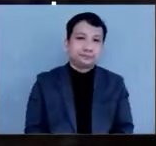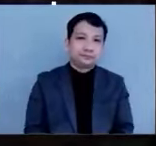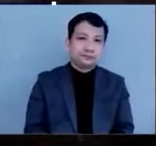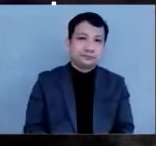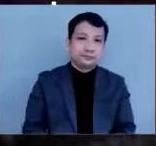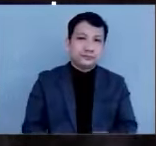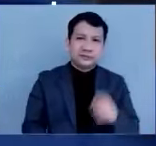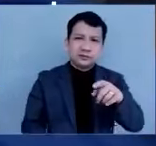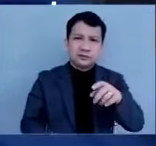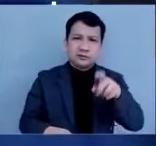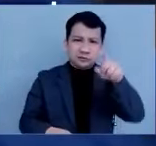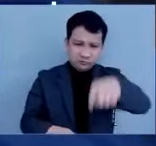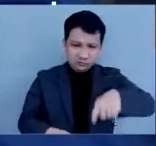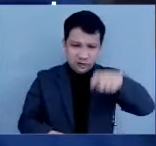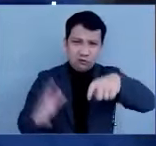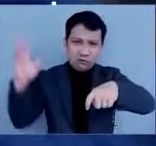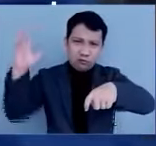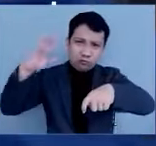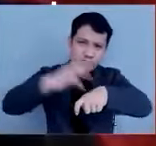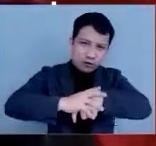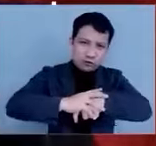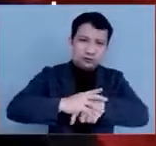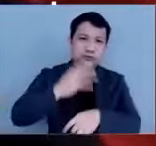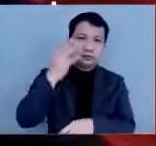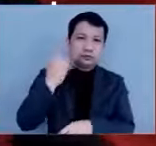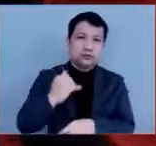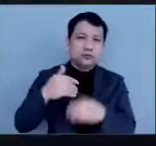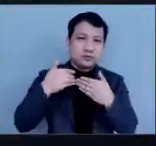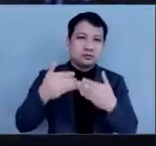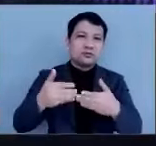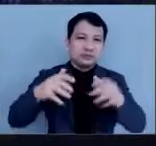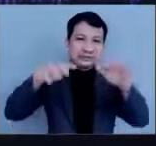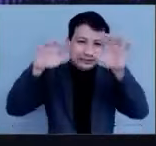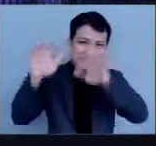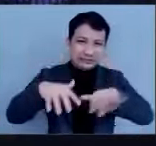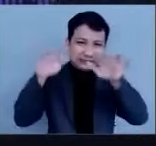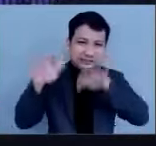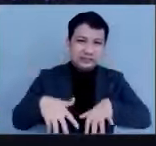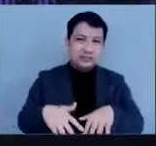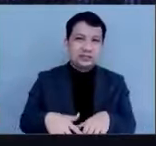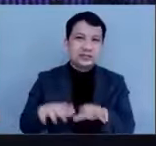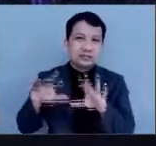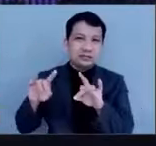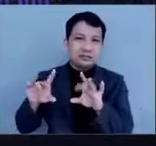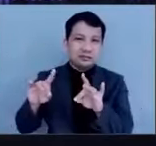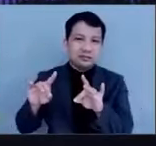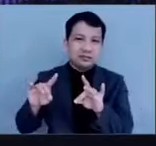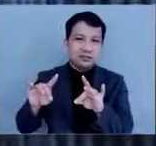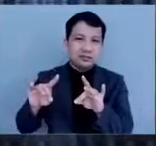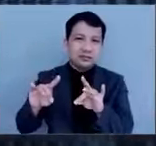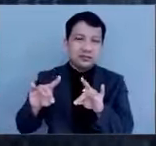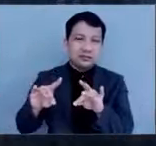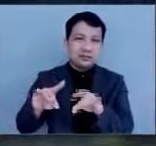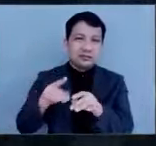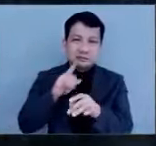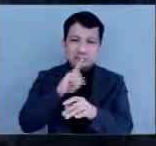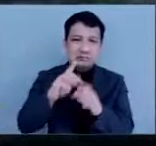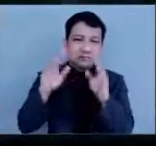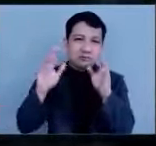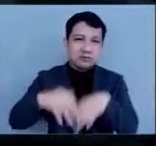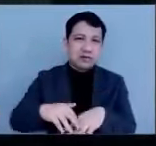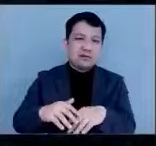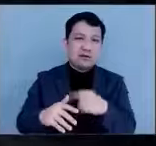lupa. Bunsod ang landslide ng walang tigil na ulan. Basang-basa na yung lupa. Bibigay at bibigay talaga. Mabuti na